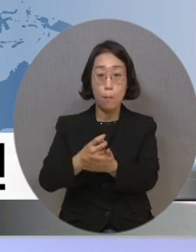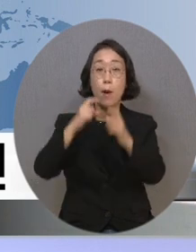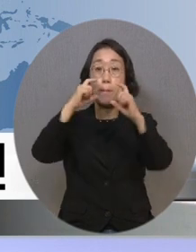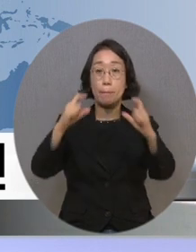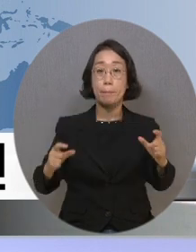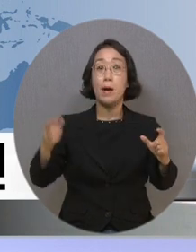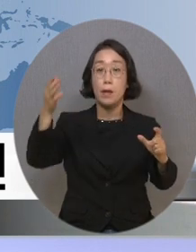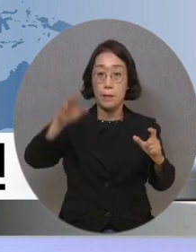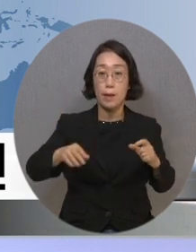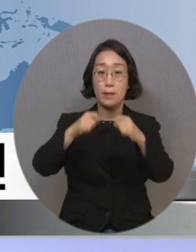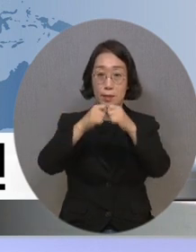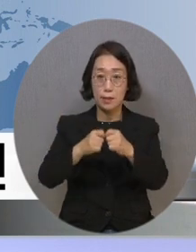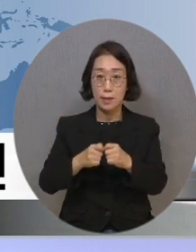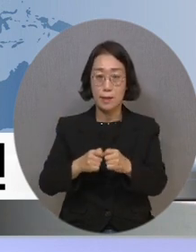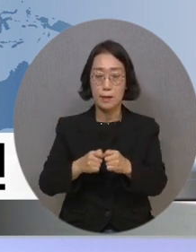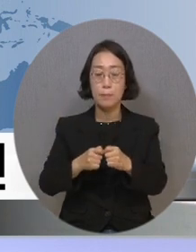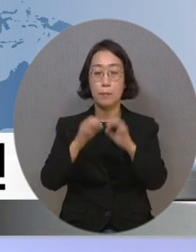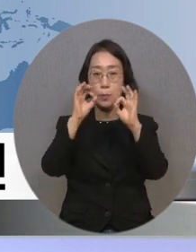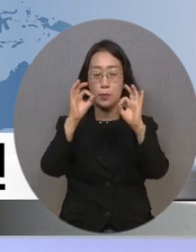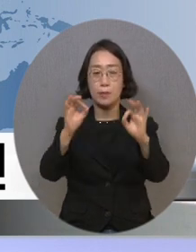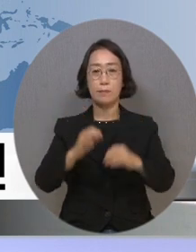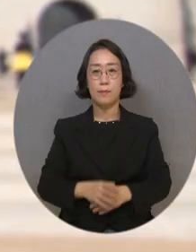발의됐는데요. 자세한 소식 전합니다.